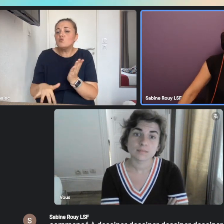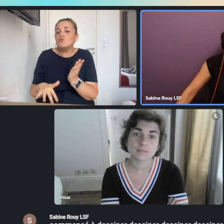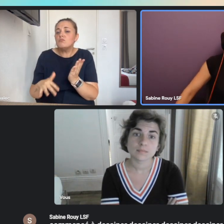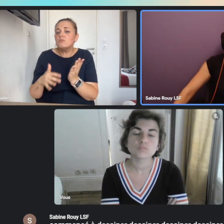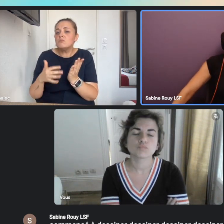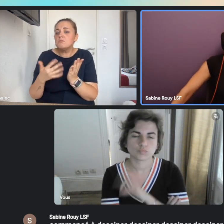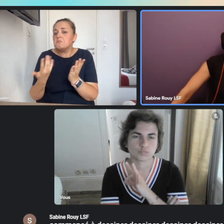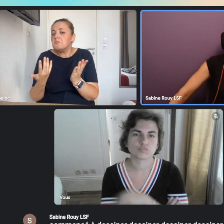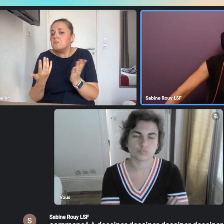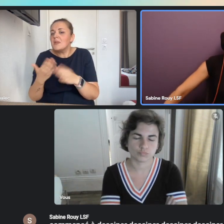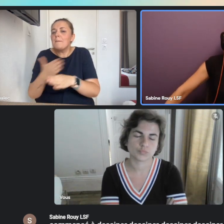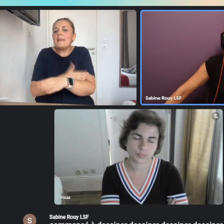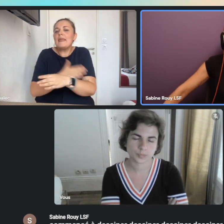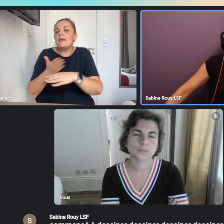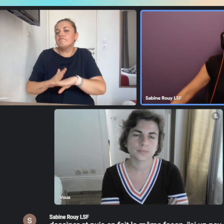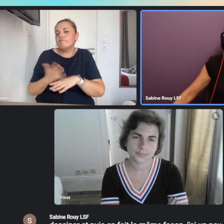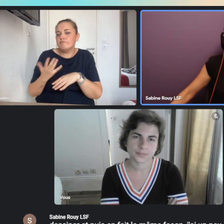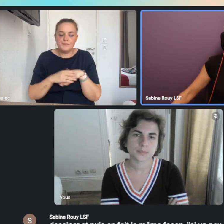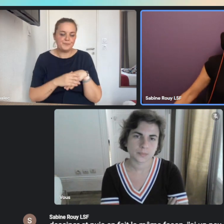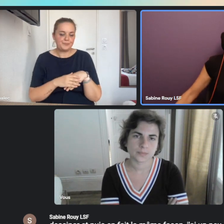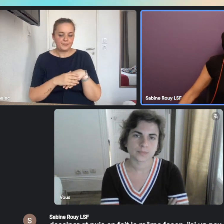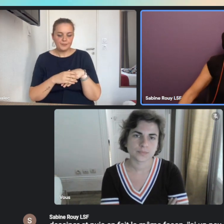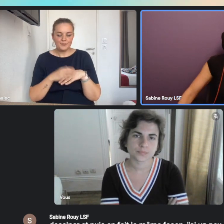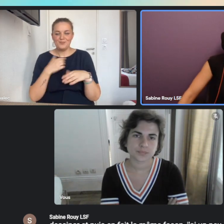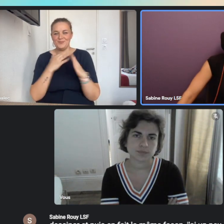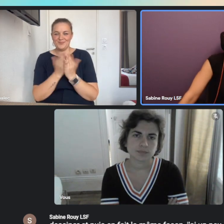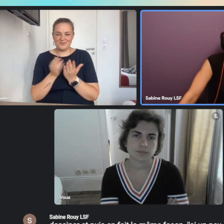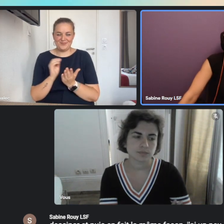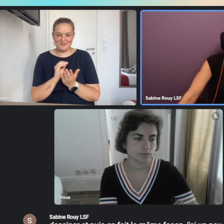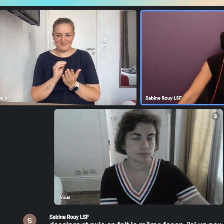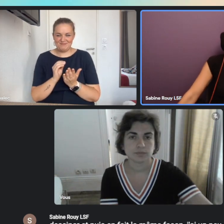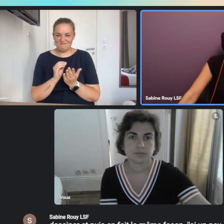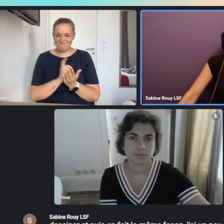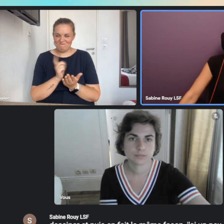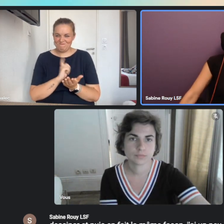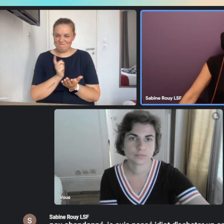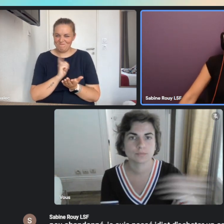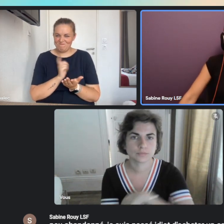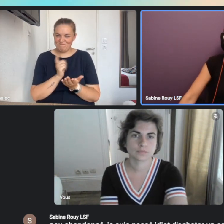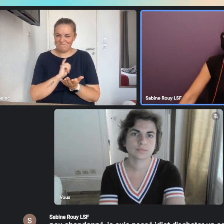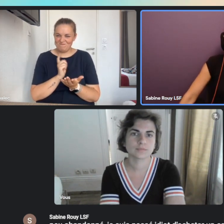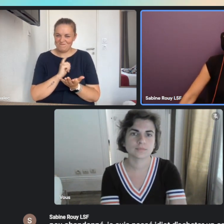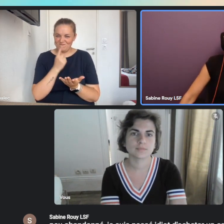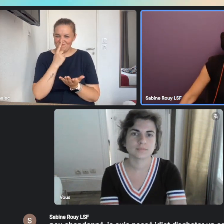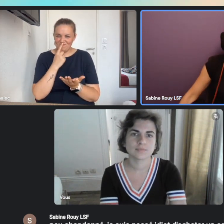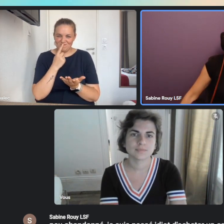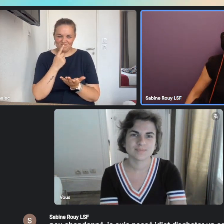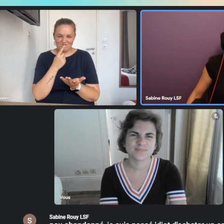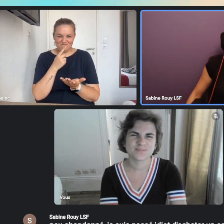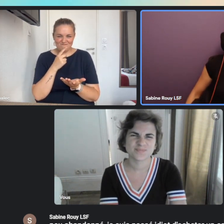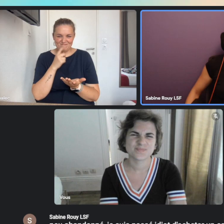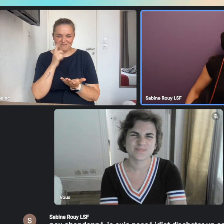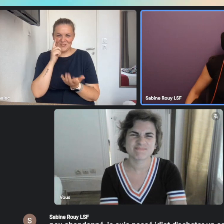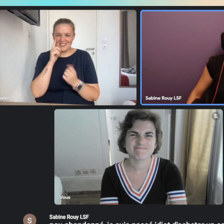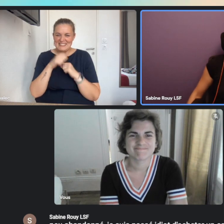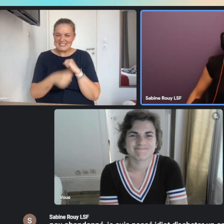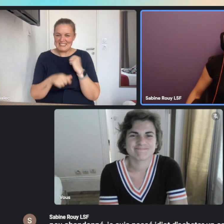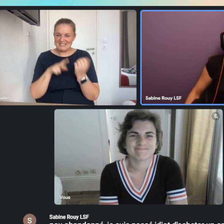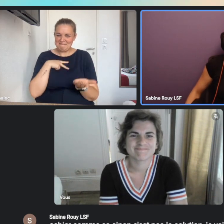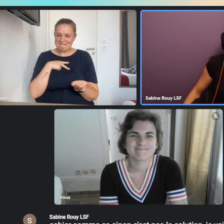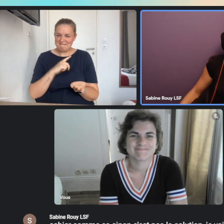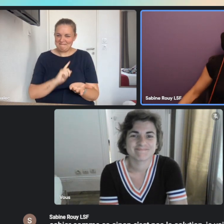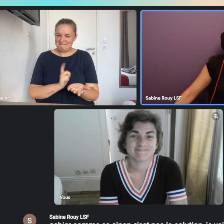donc où il y a juste à noter, des objectifs qui est pré-rempli, en fait». Donc j'ai commencé ça et en fait, je me suis dit: «Non, ça me correspond